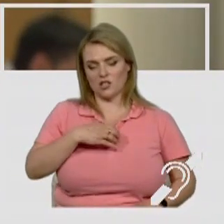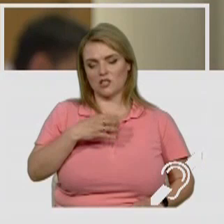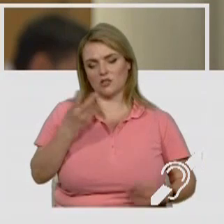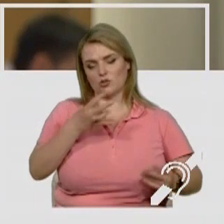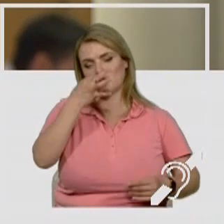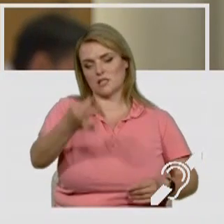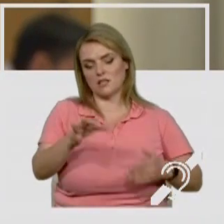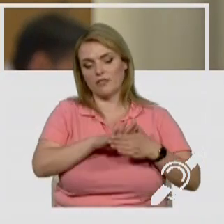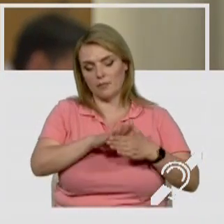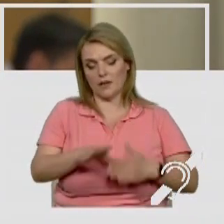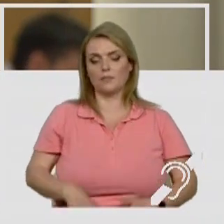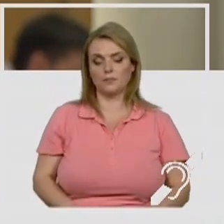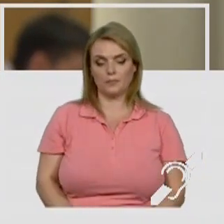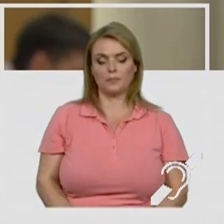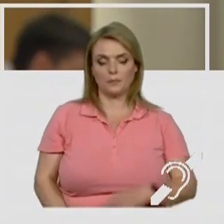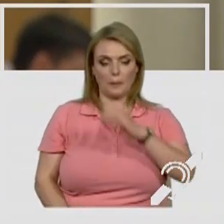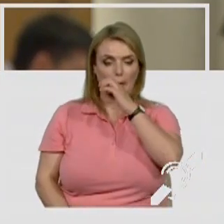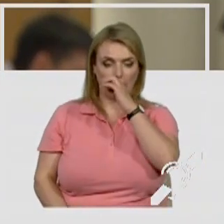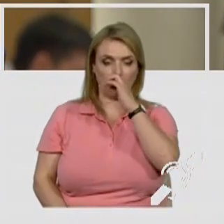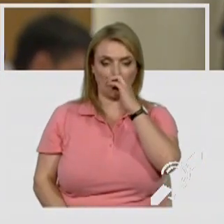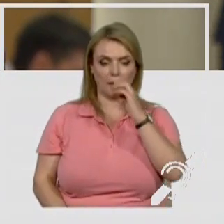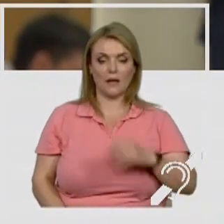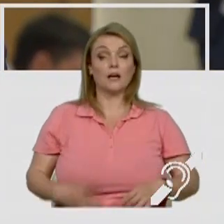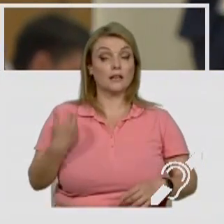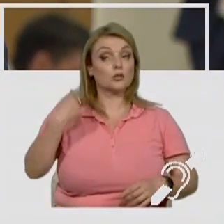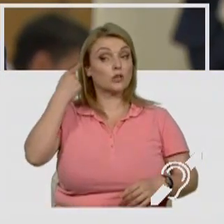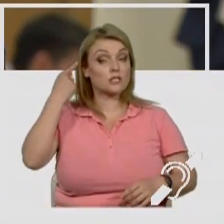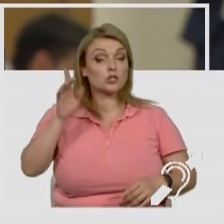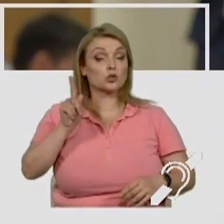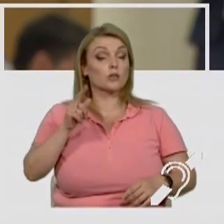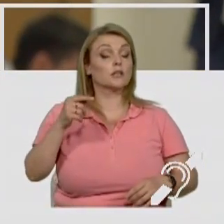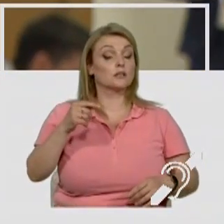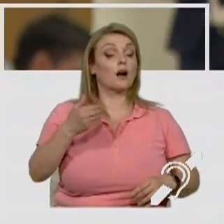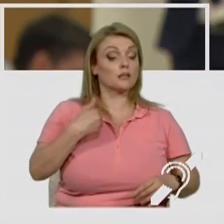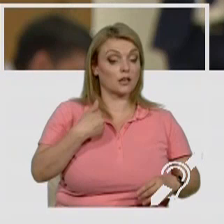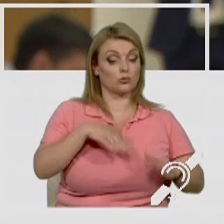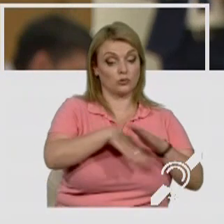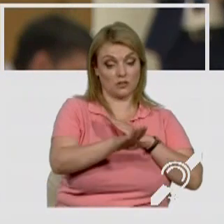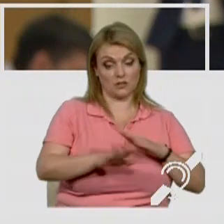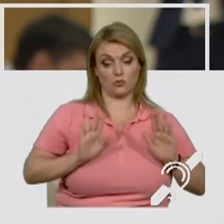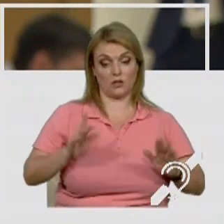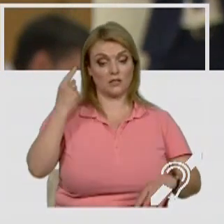acestora. Mai mult că atât cunoșteam despre intenția acestor procurori de a se elibera din sistem în momentul notificării.